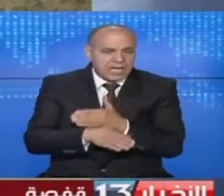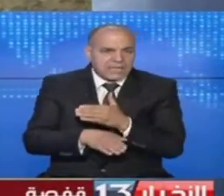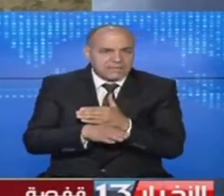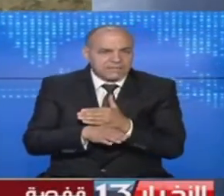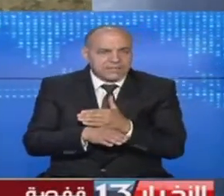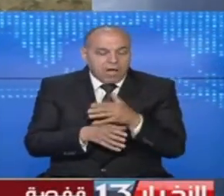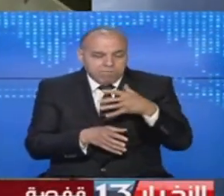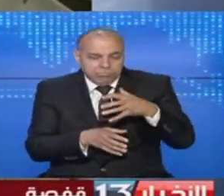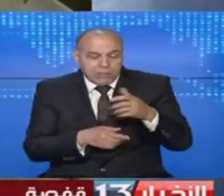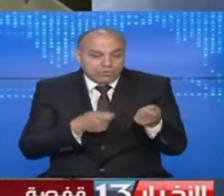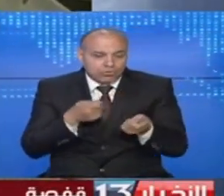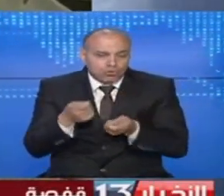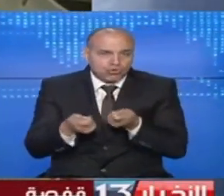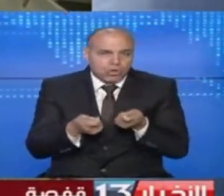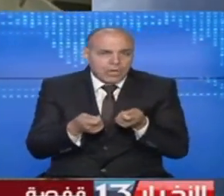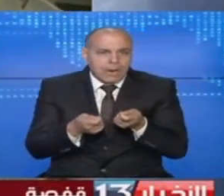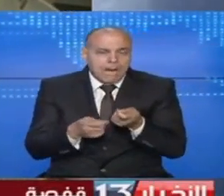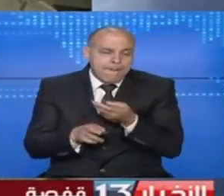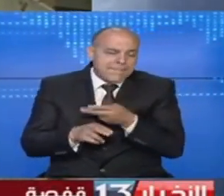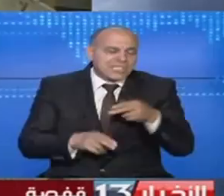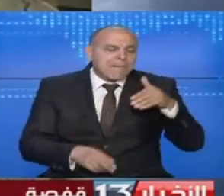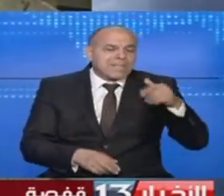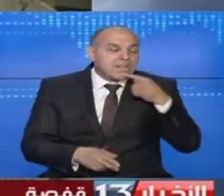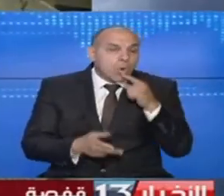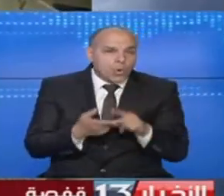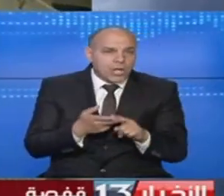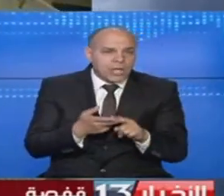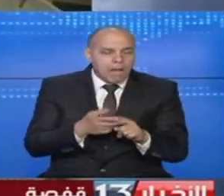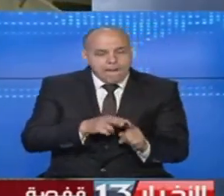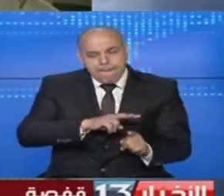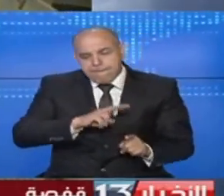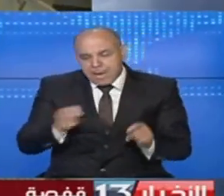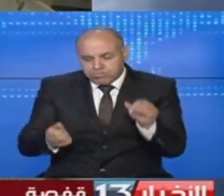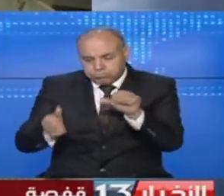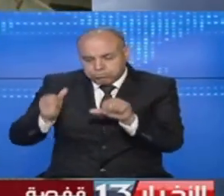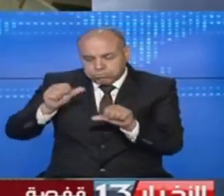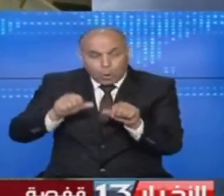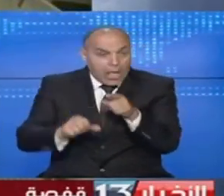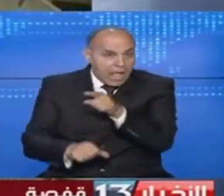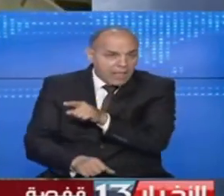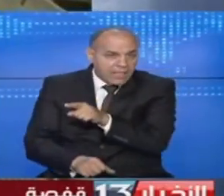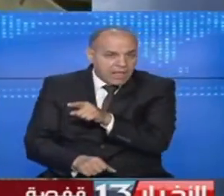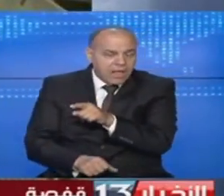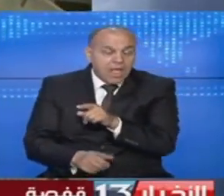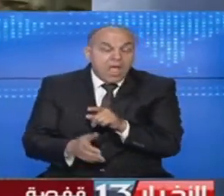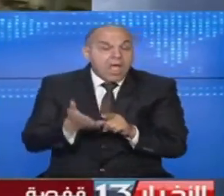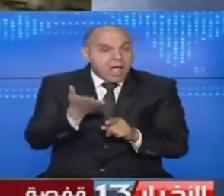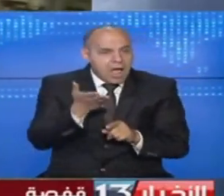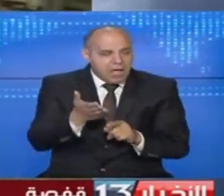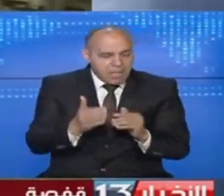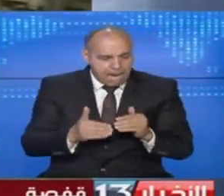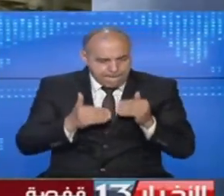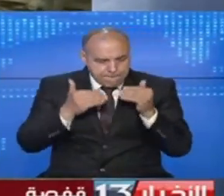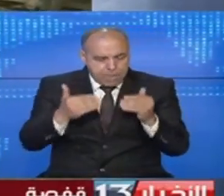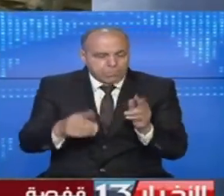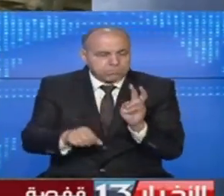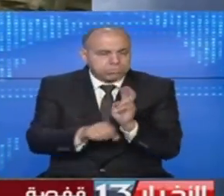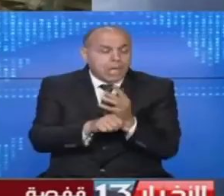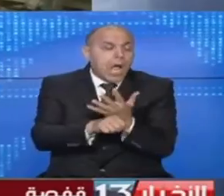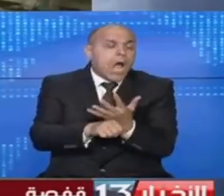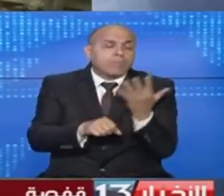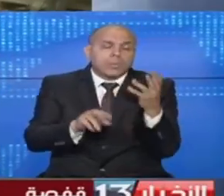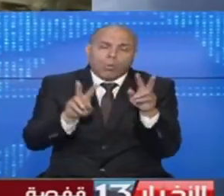وسق الفوسفات التجاري نحو المتلوي ومنه إلى معمل إنتاج الأسمدة الكيميائية بالمظلة بعد توقف